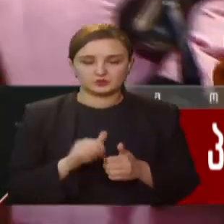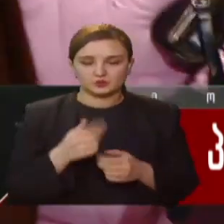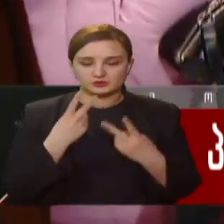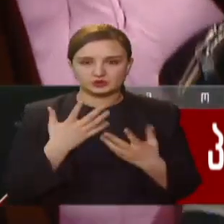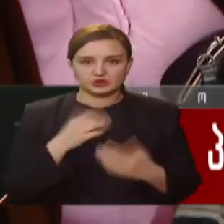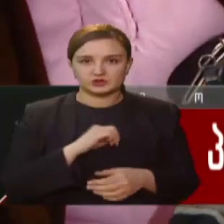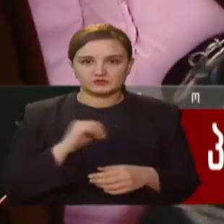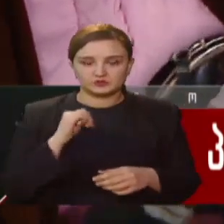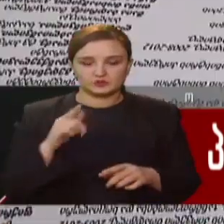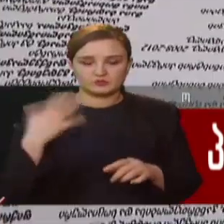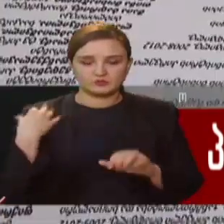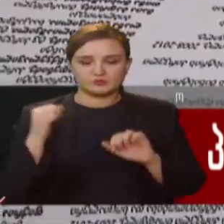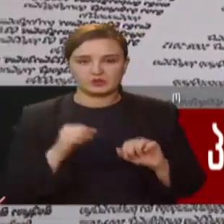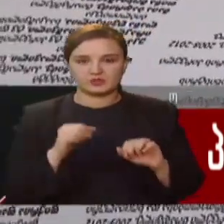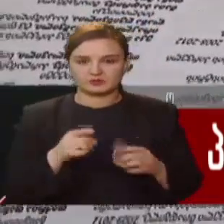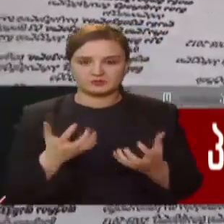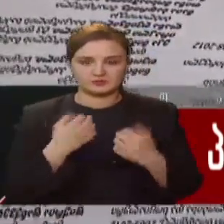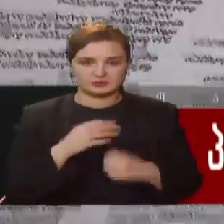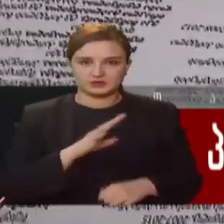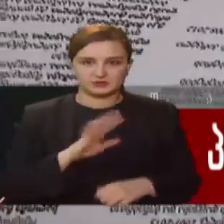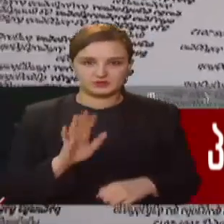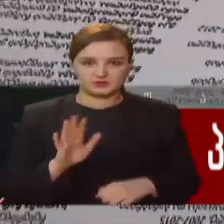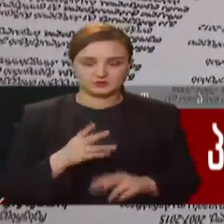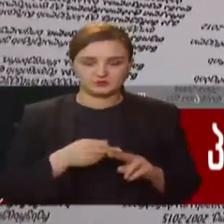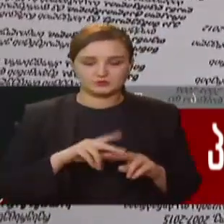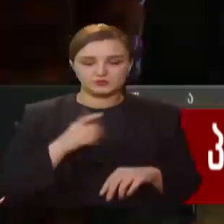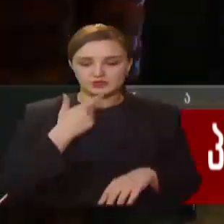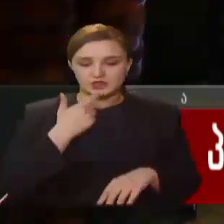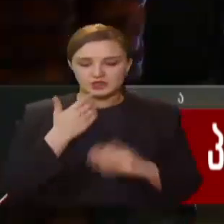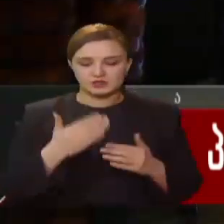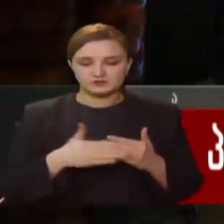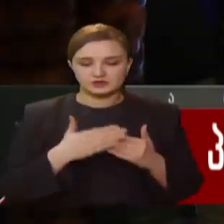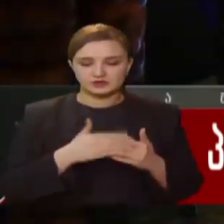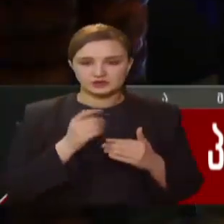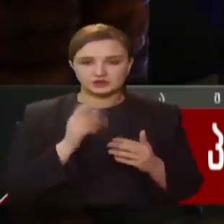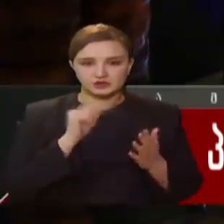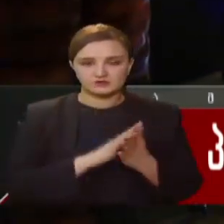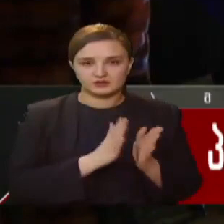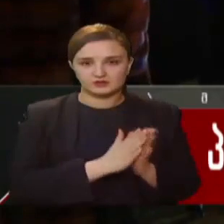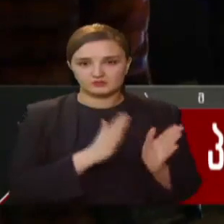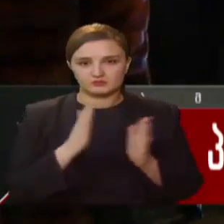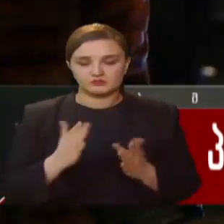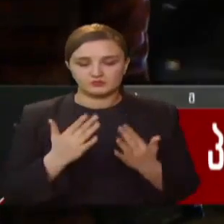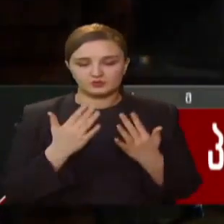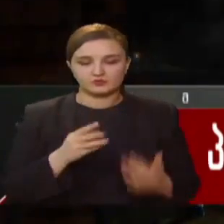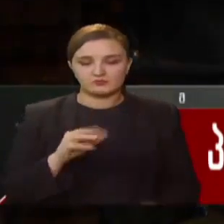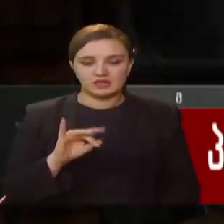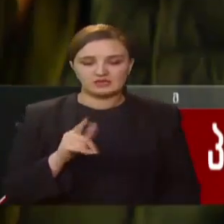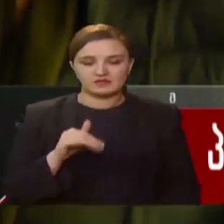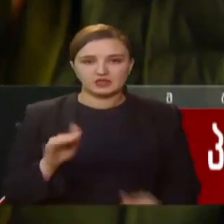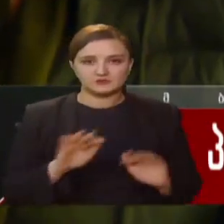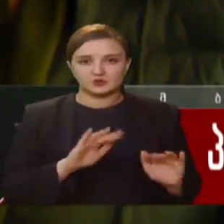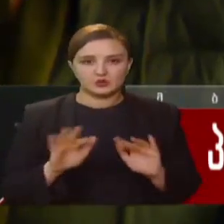ჩანს, თავად ამ მომხრეებისთვის არც ისე მისაღები აღმოჩნდა, რადგან სააკაშვილისთვის სასჯელის გადავადების მოთხოვნით მარგველაშვილის მიერ